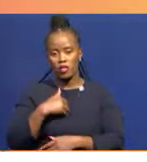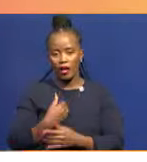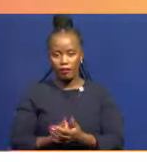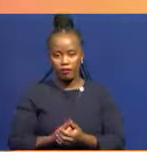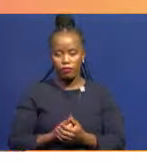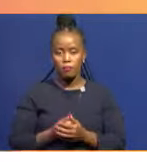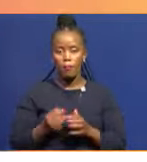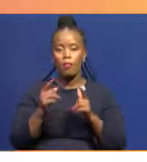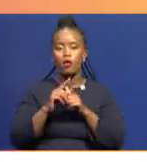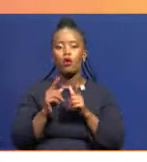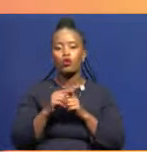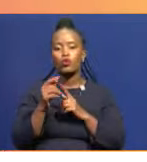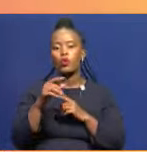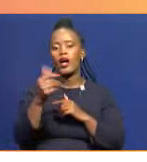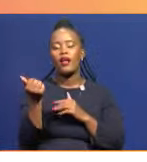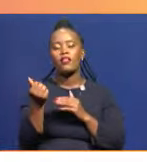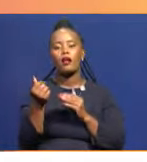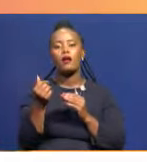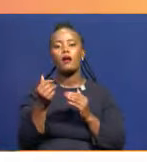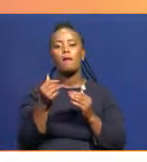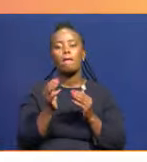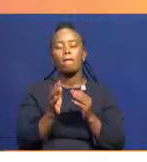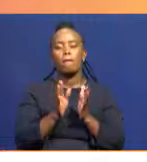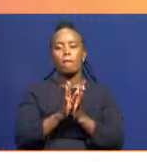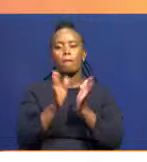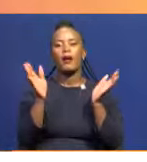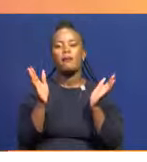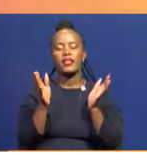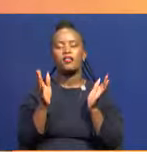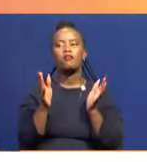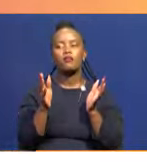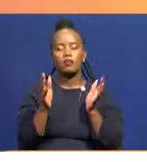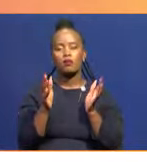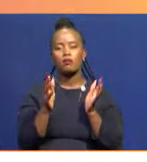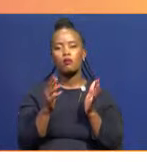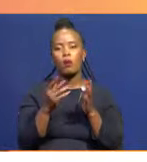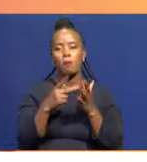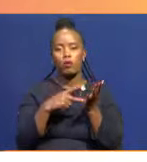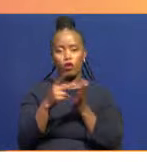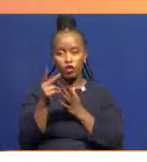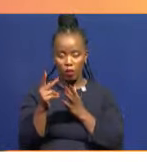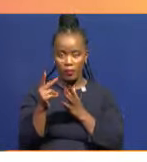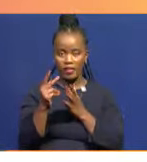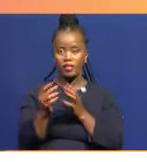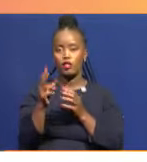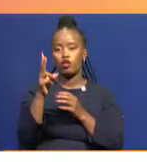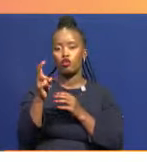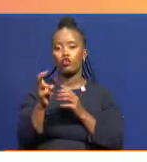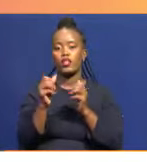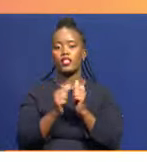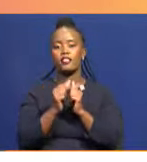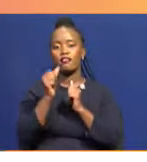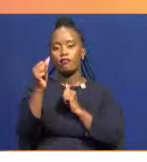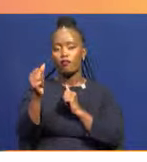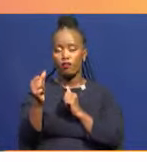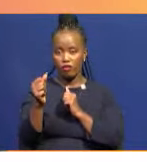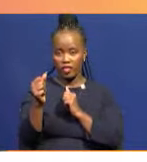inaitwa procurement, mm-hmm. Public Procurement and Asset Disposal Act